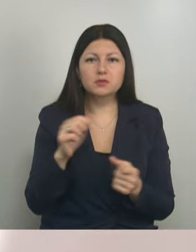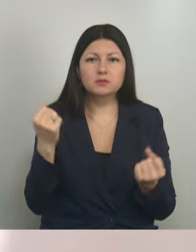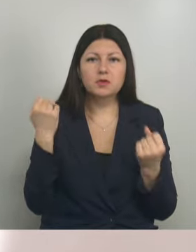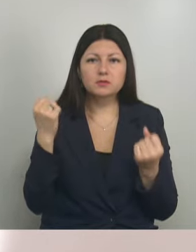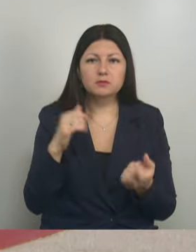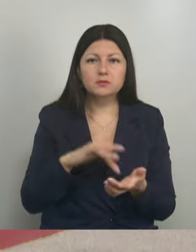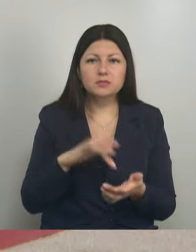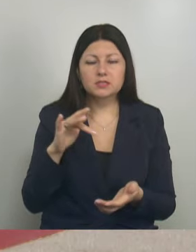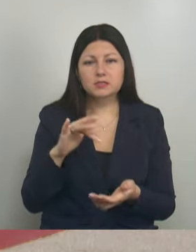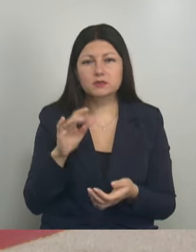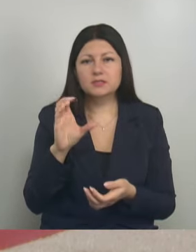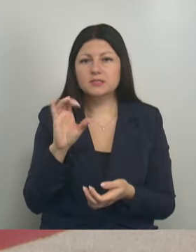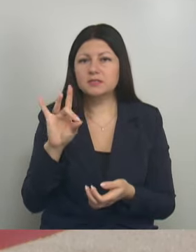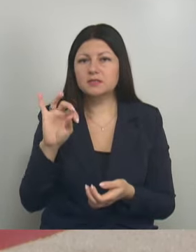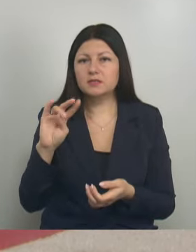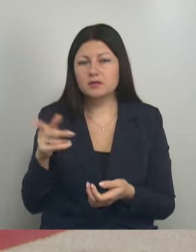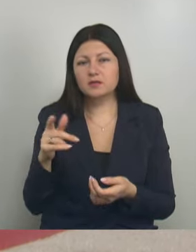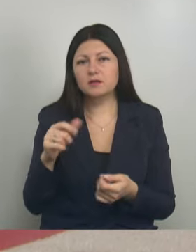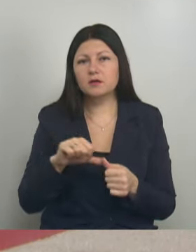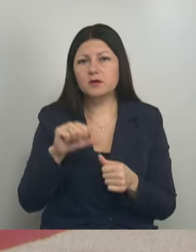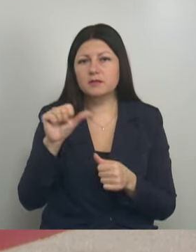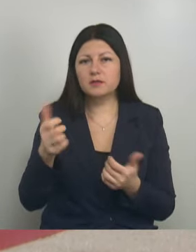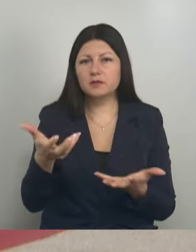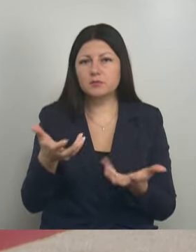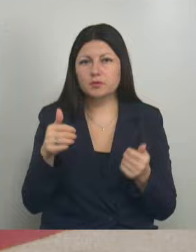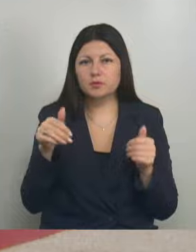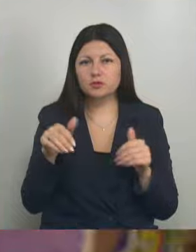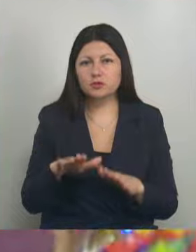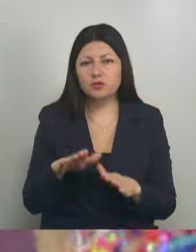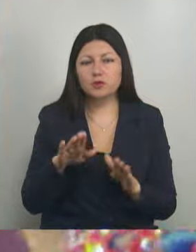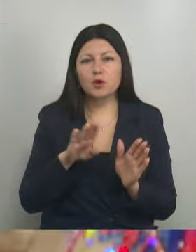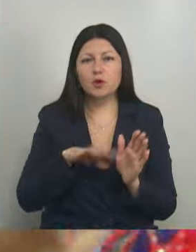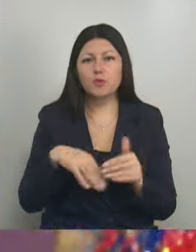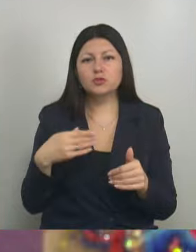спортивному центру «Сирень» власти примут отдельное решение после